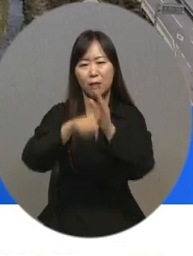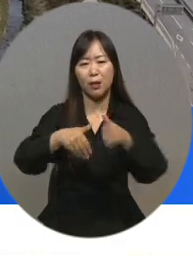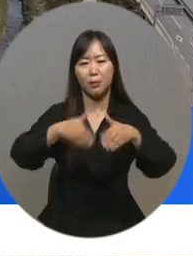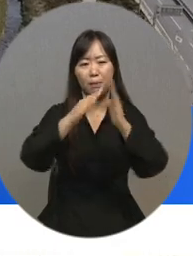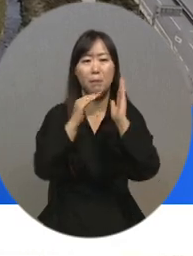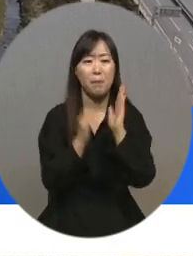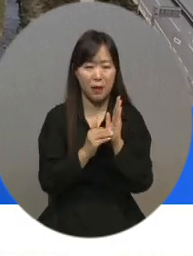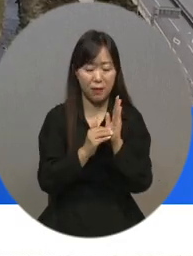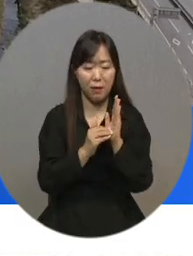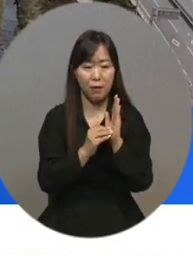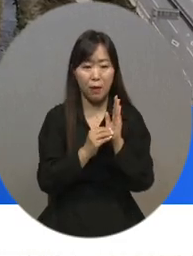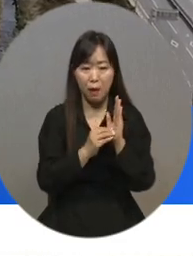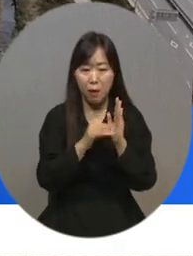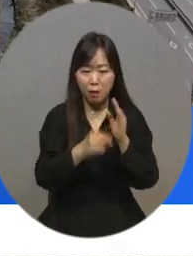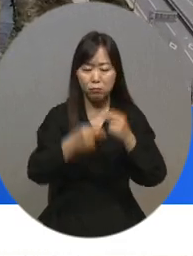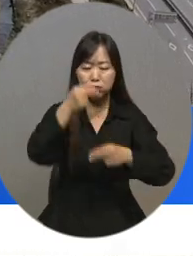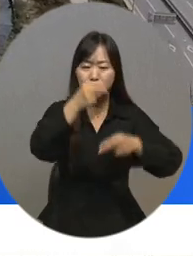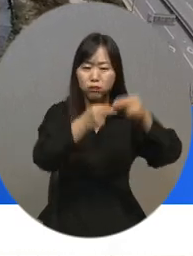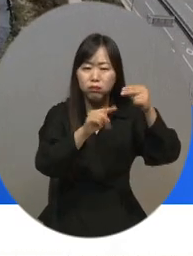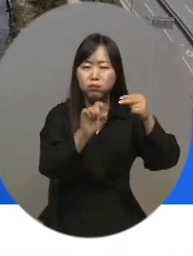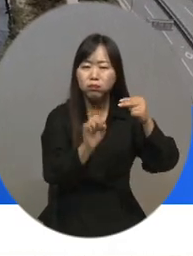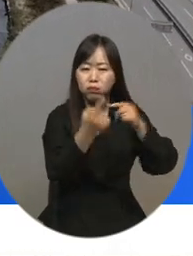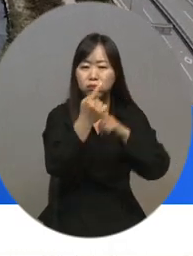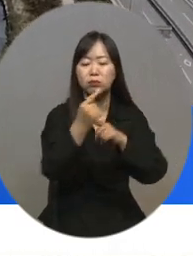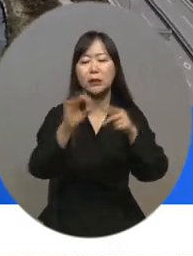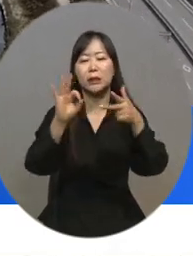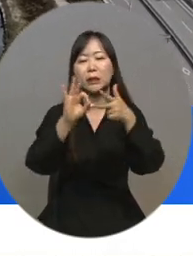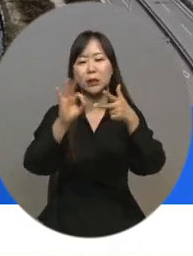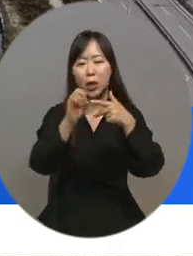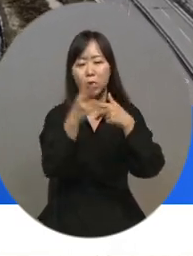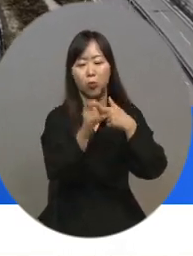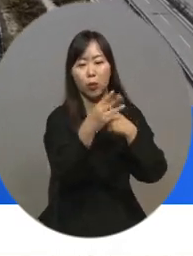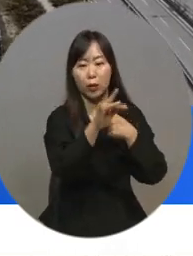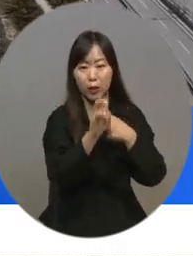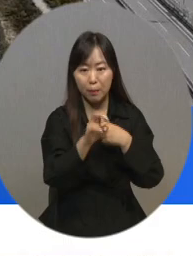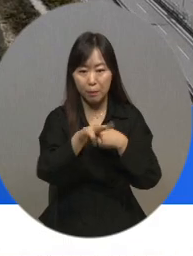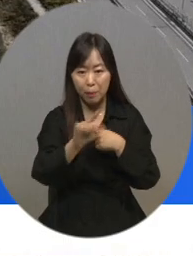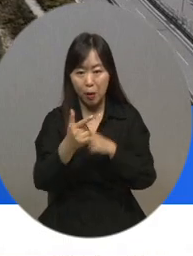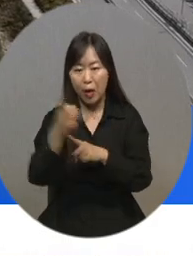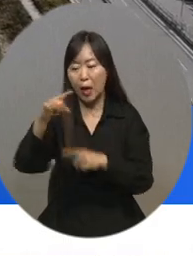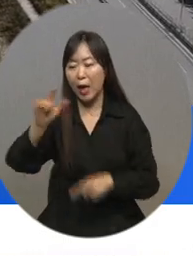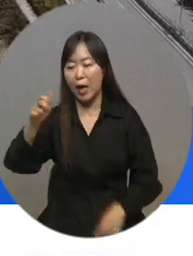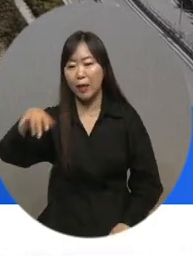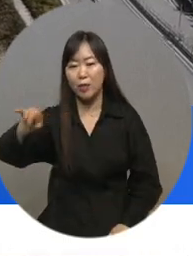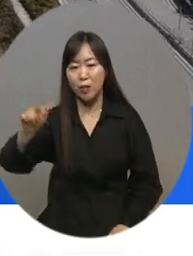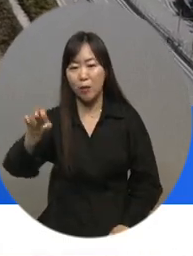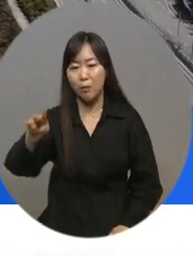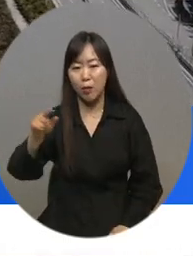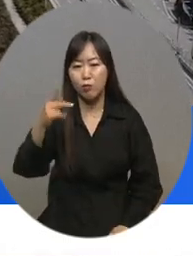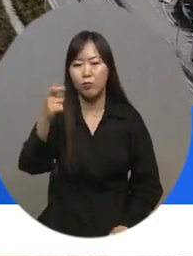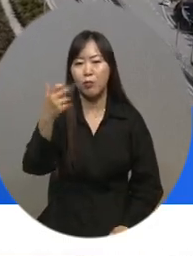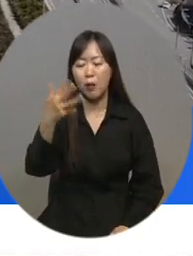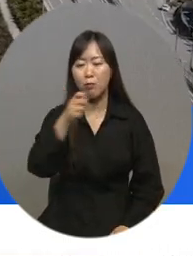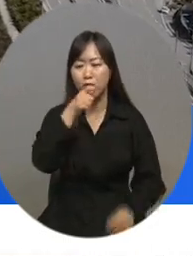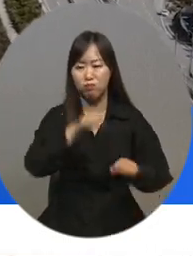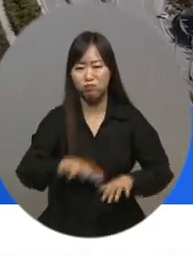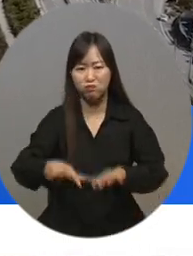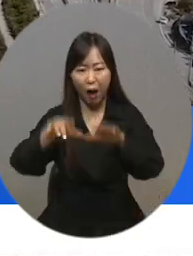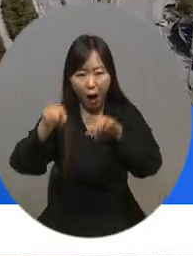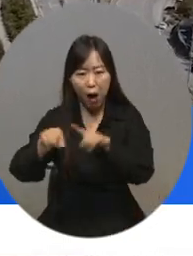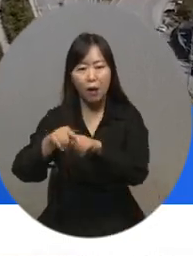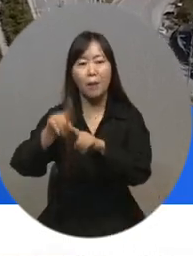중공이 용담댐 건설로 지난 군 용담과 안 면 예순 여덟개 마을이 수 두면서